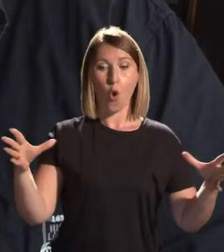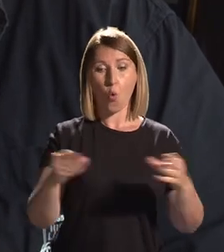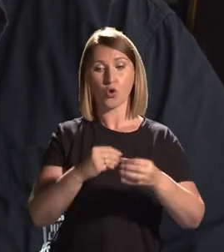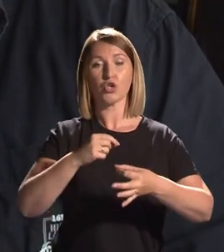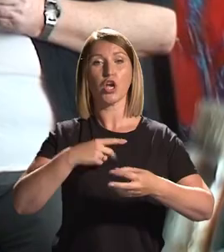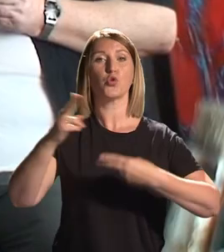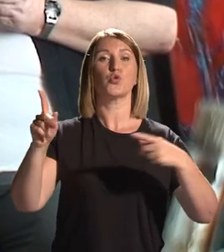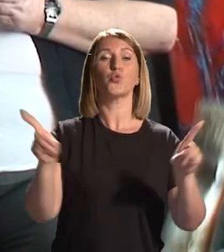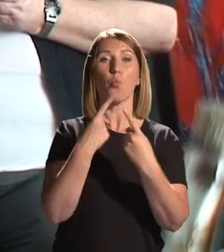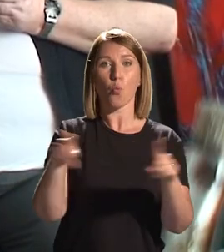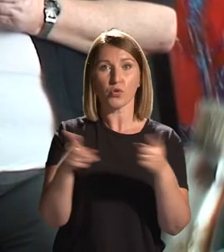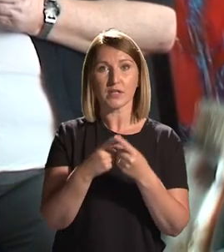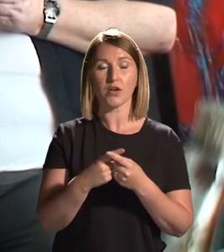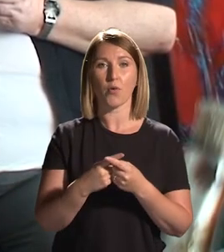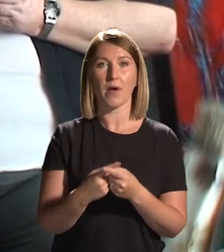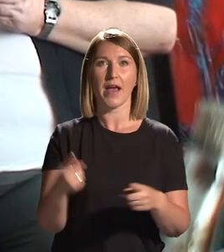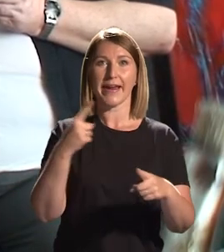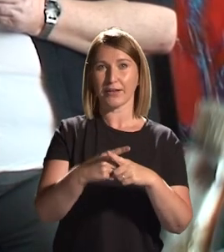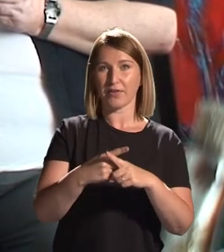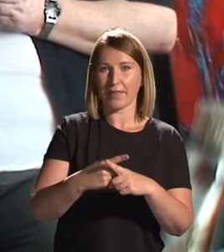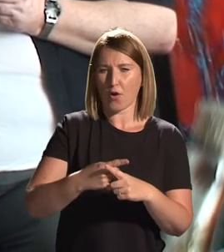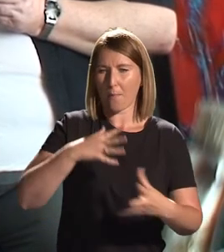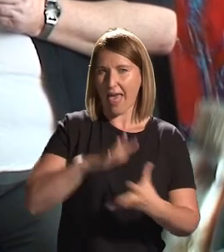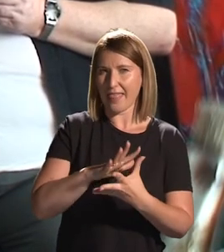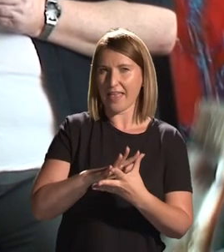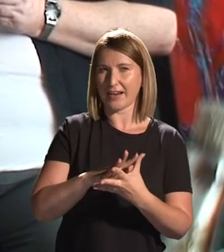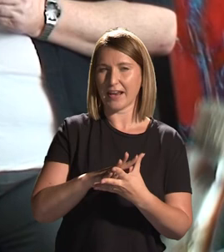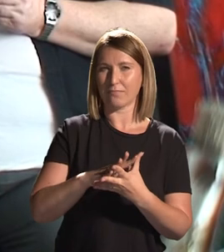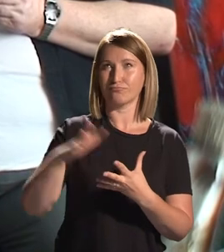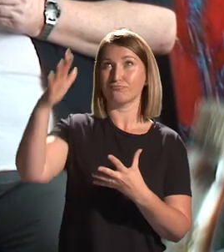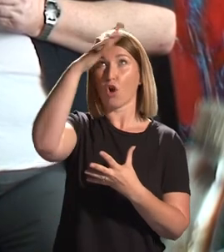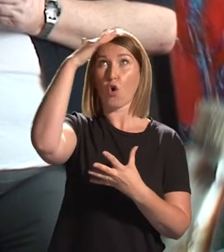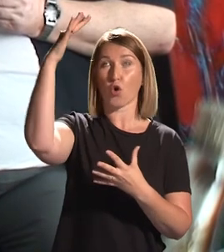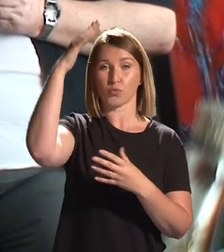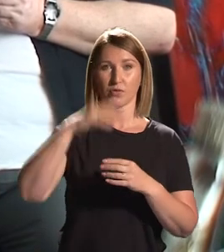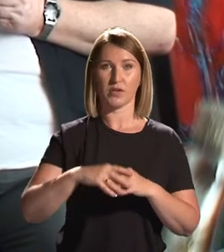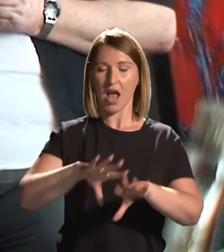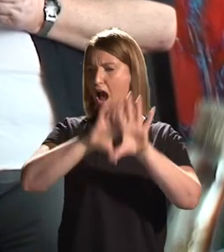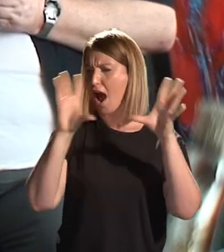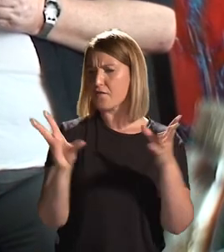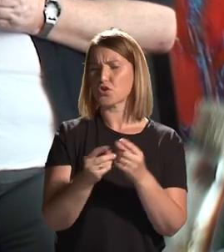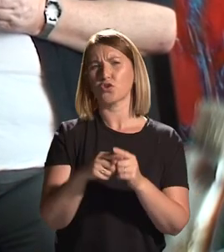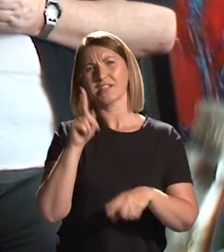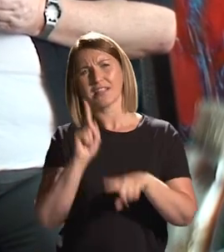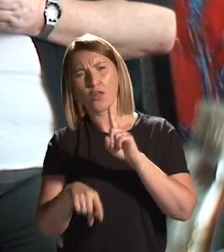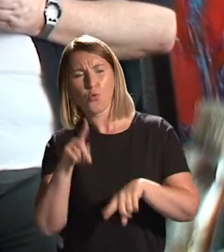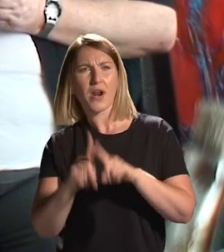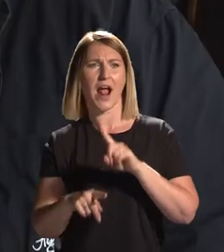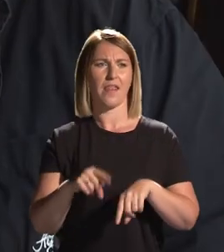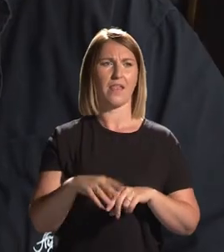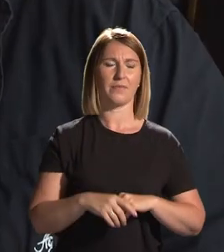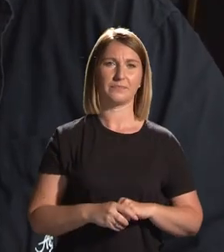muzyką. I to mi wtedy wystarcza. Ale to wszystko jest wychodzące z przyrody, wychodzące z